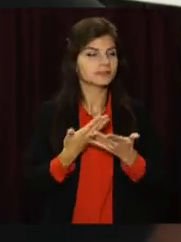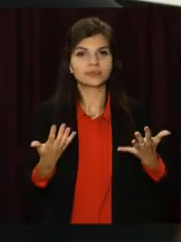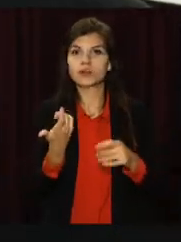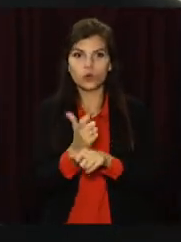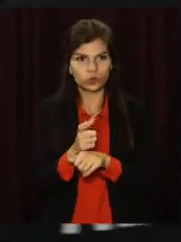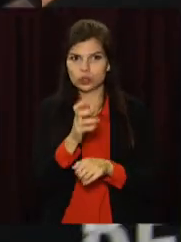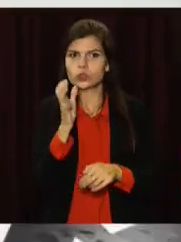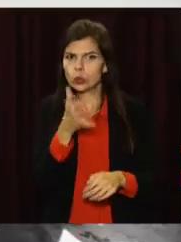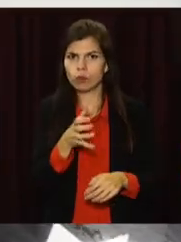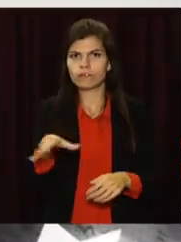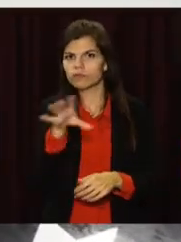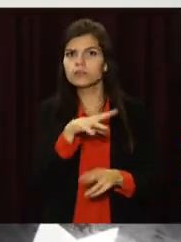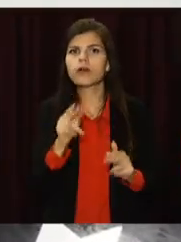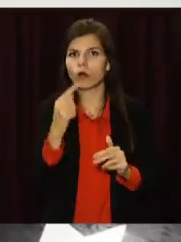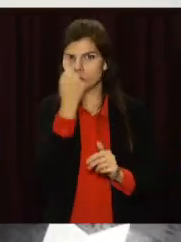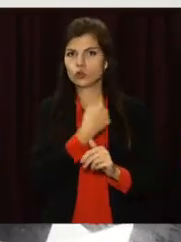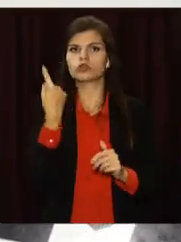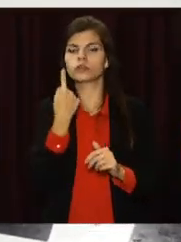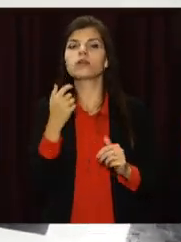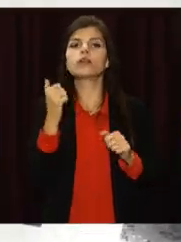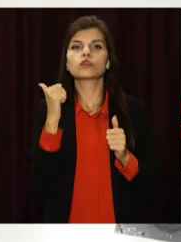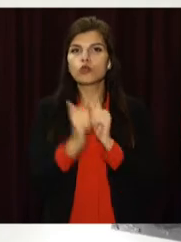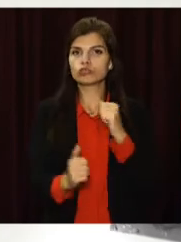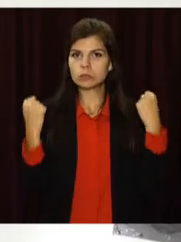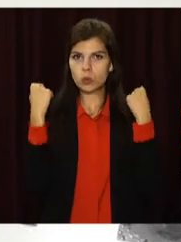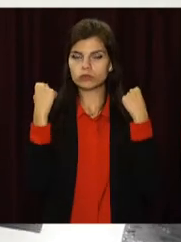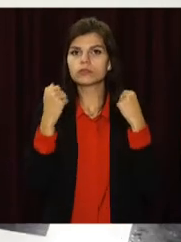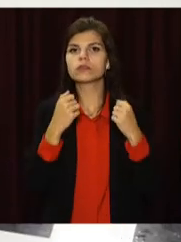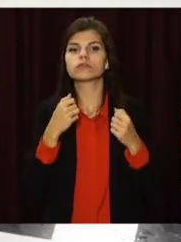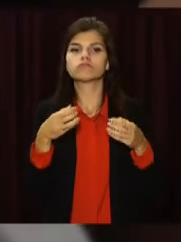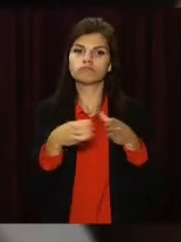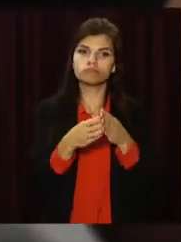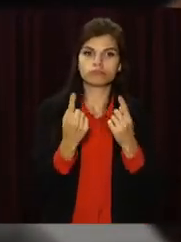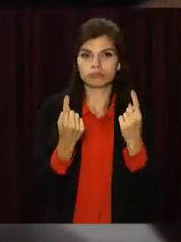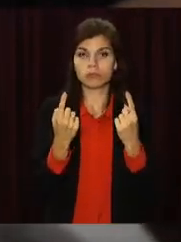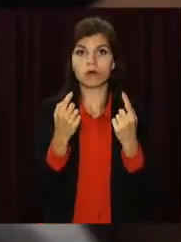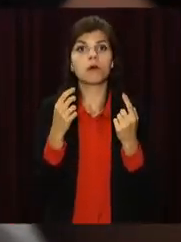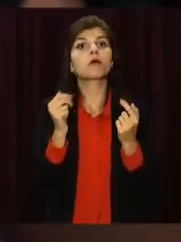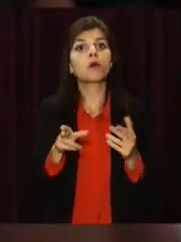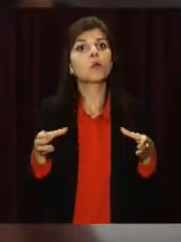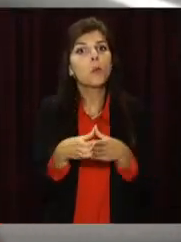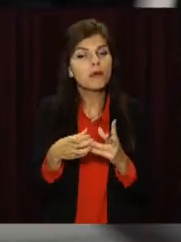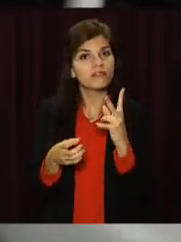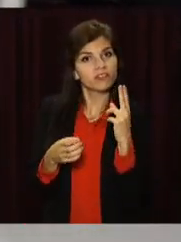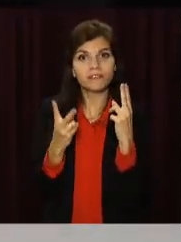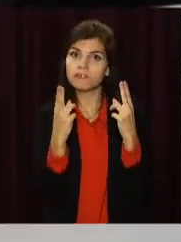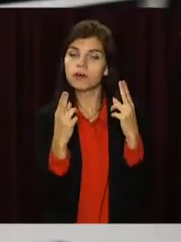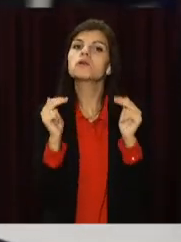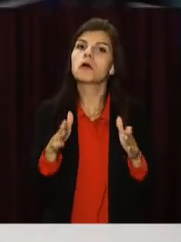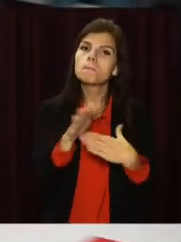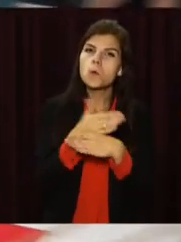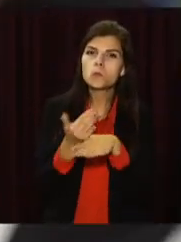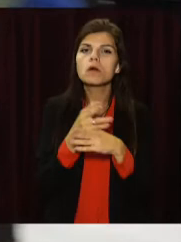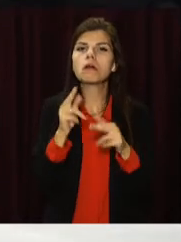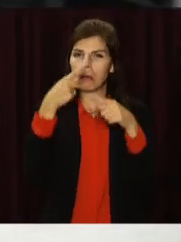серйозні як особисті. Спортсмени, каждый в единичном составе, а все-таки как команды они сработают, как